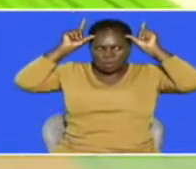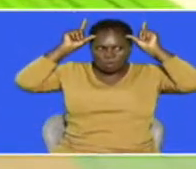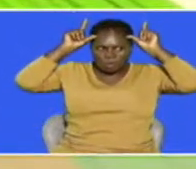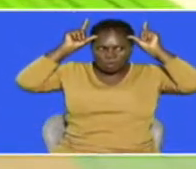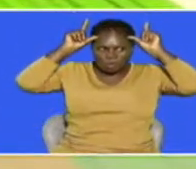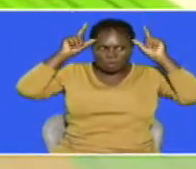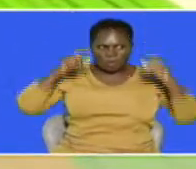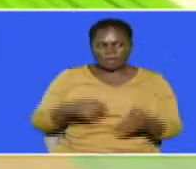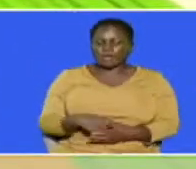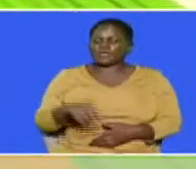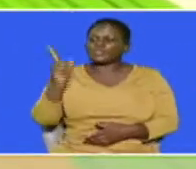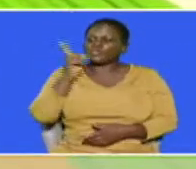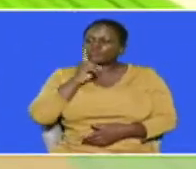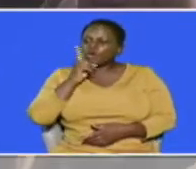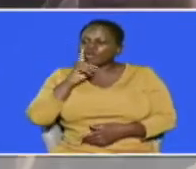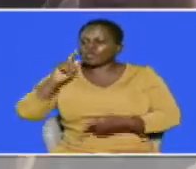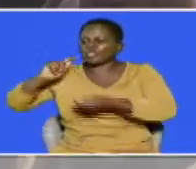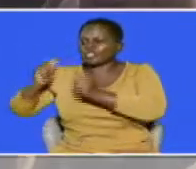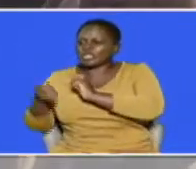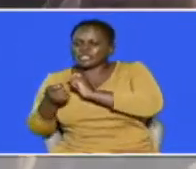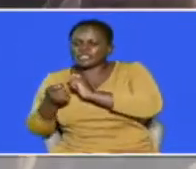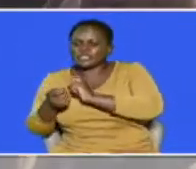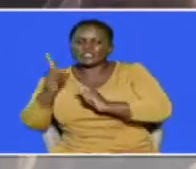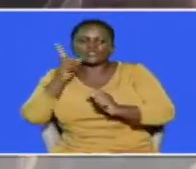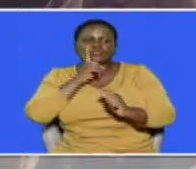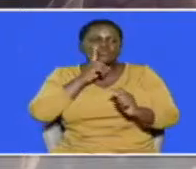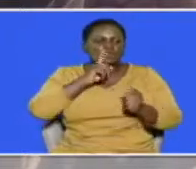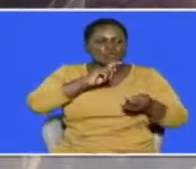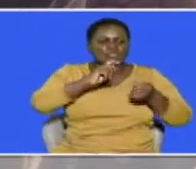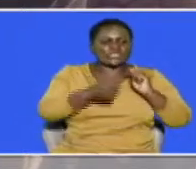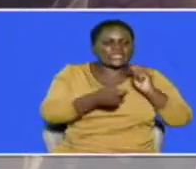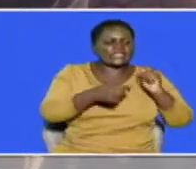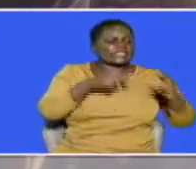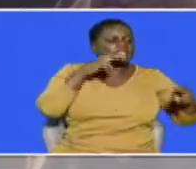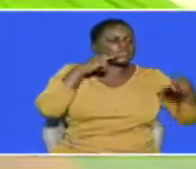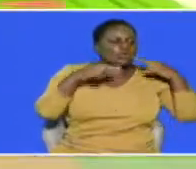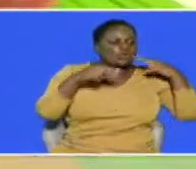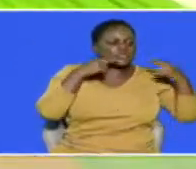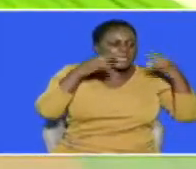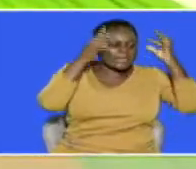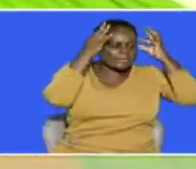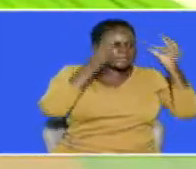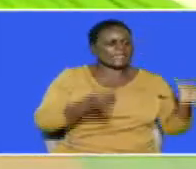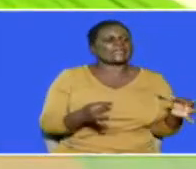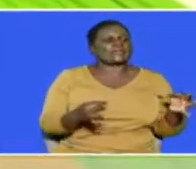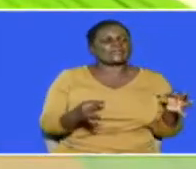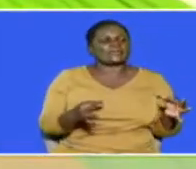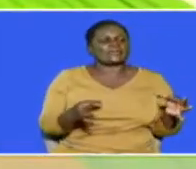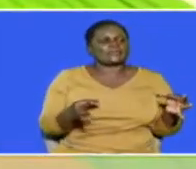paper, kesho yake, unajua iko watu watu watakaa kwa hoteli, wataamua.